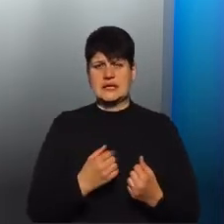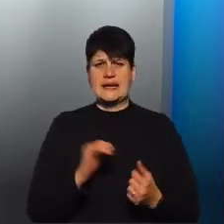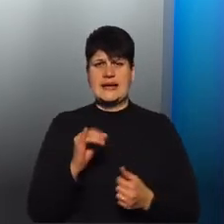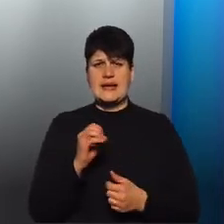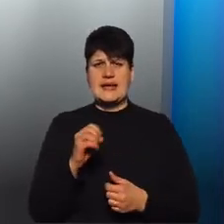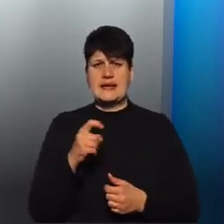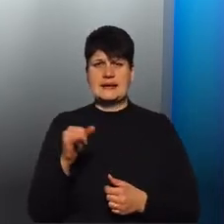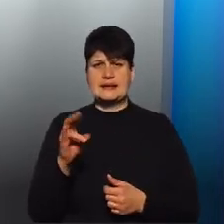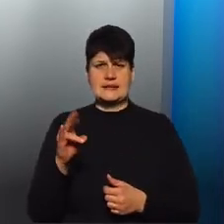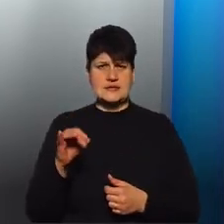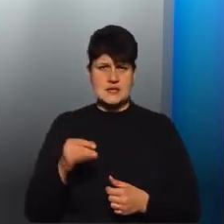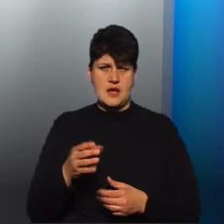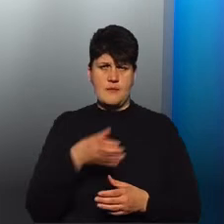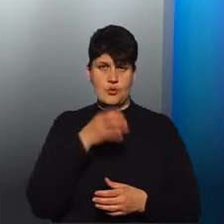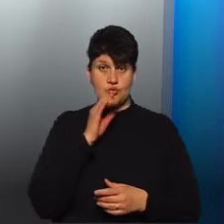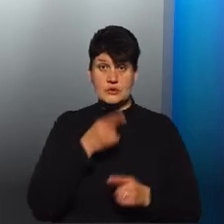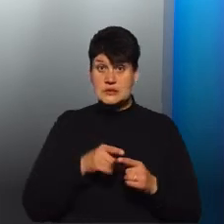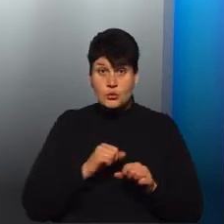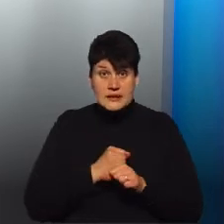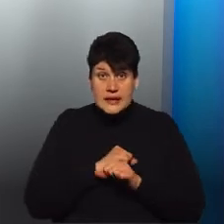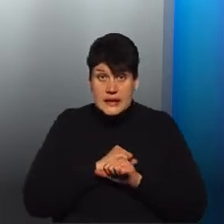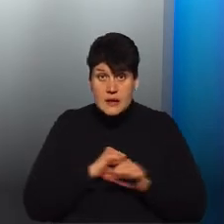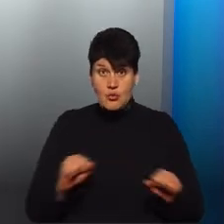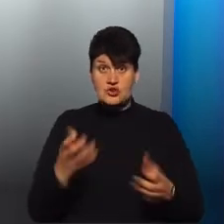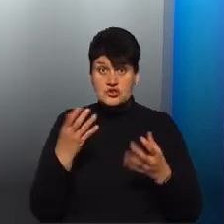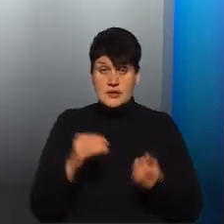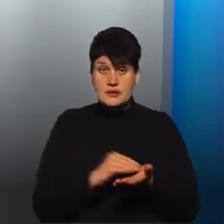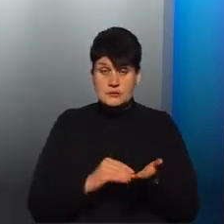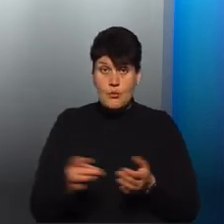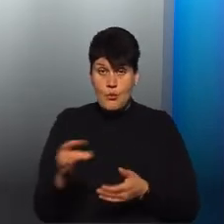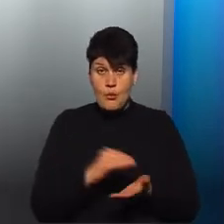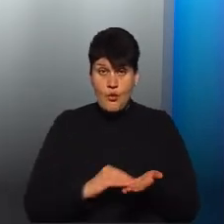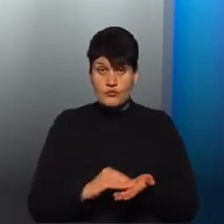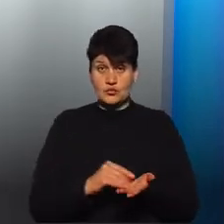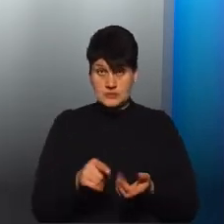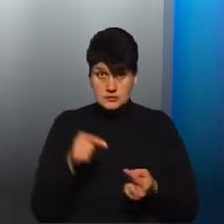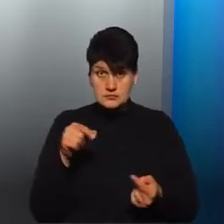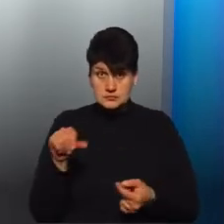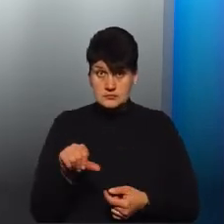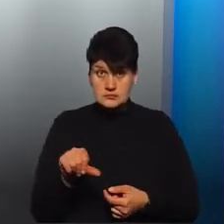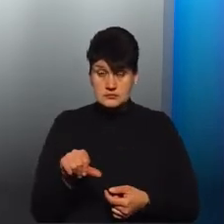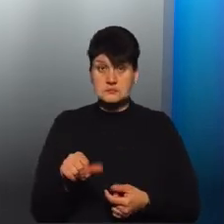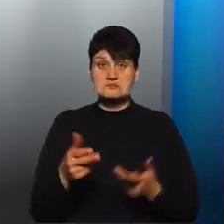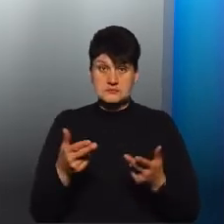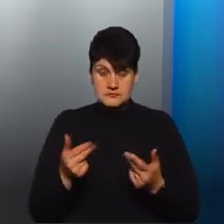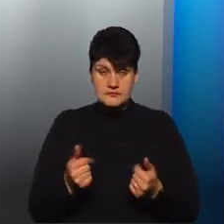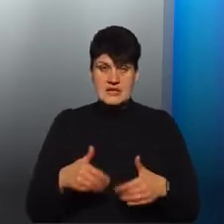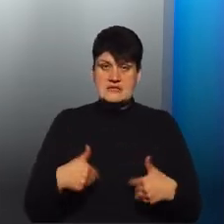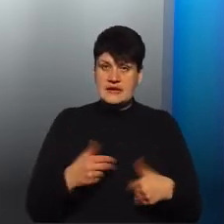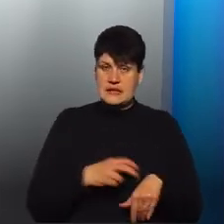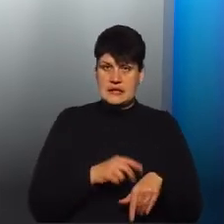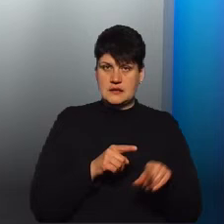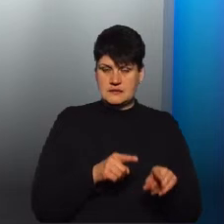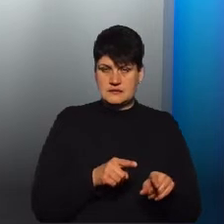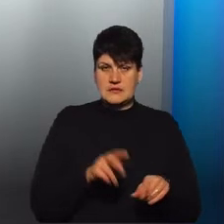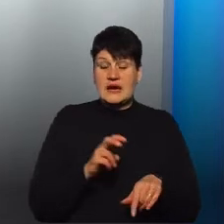якому випадку цього робити не можна. Я ще раз наголошую. По-перше, це може зашкодити? Так. По-перше, звернення до лікаря. Лікар в житті не